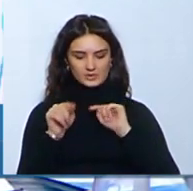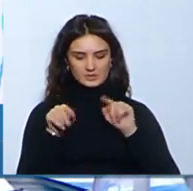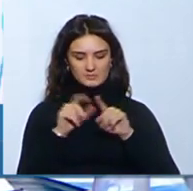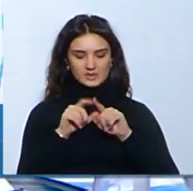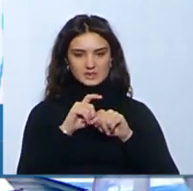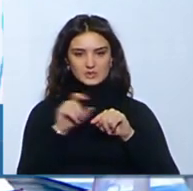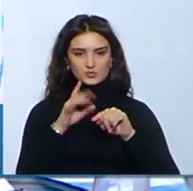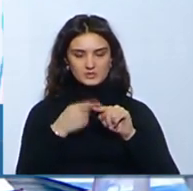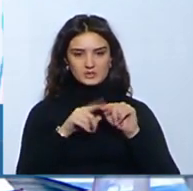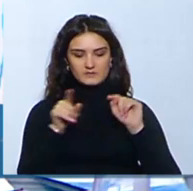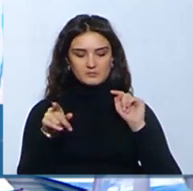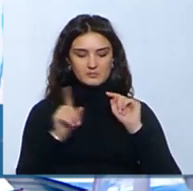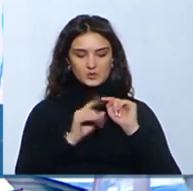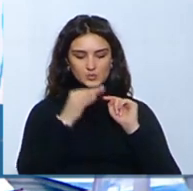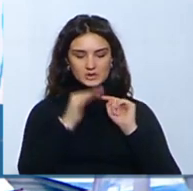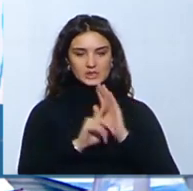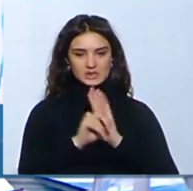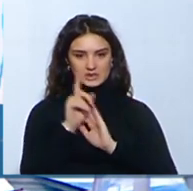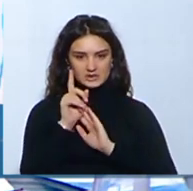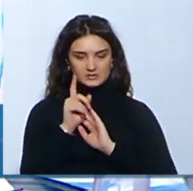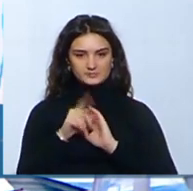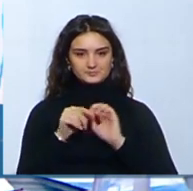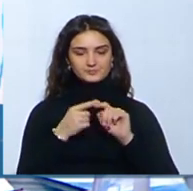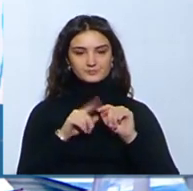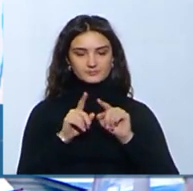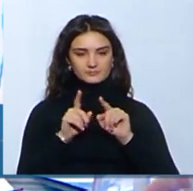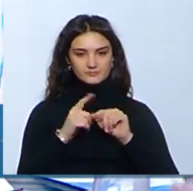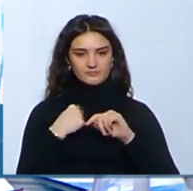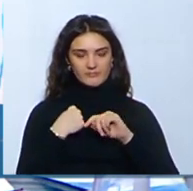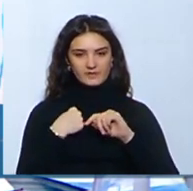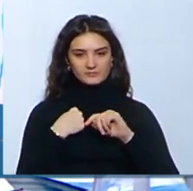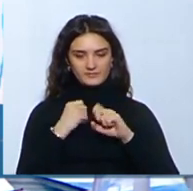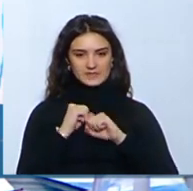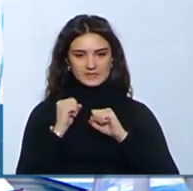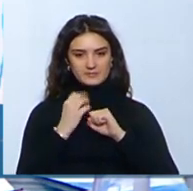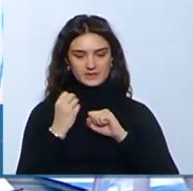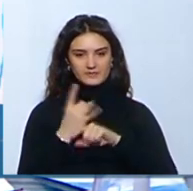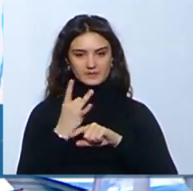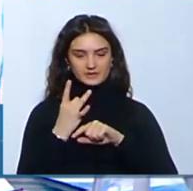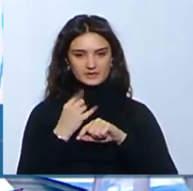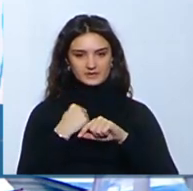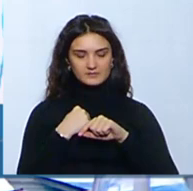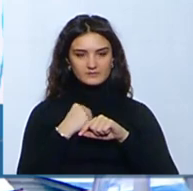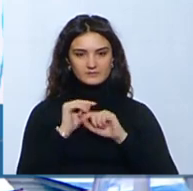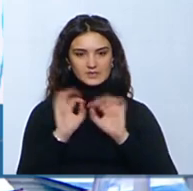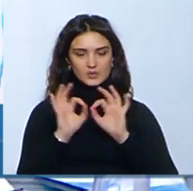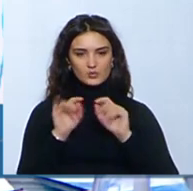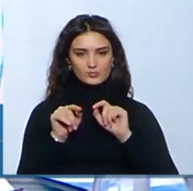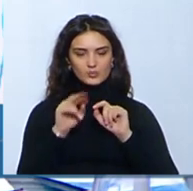ფრაზას, რომელთაც თქვენ პასუხი დაიწყეთ და რომელზედაც ასევე მე ვეცდები კიდევ ერთხელ გავამახვილო